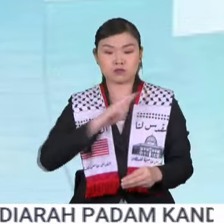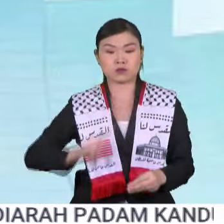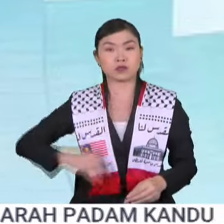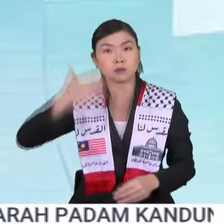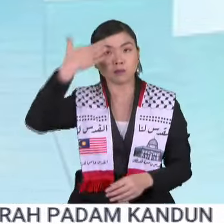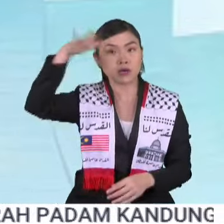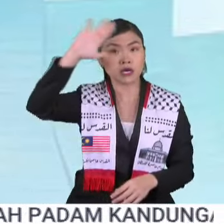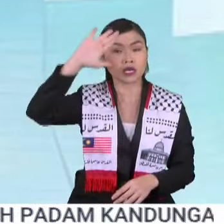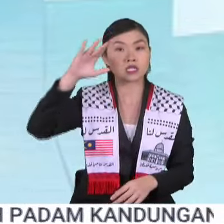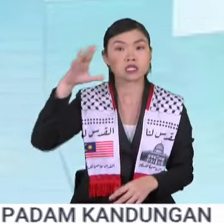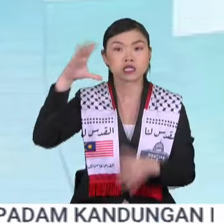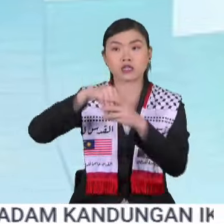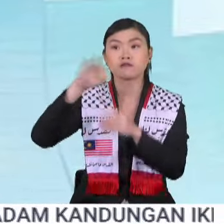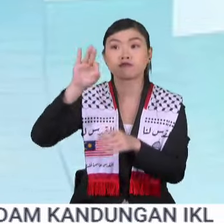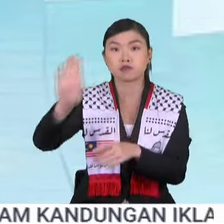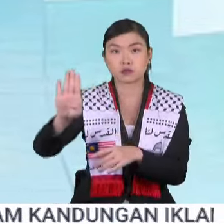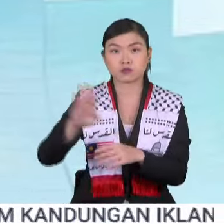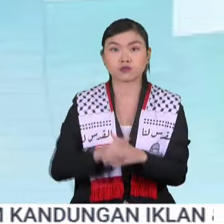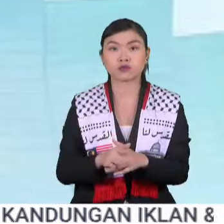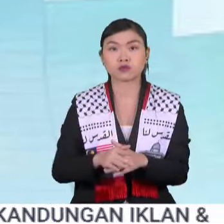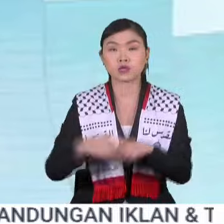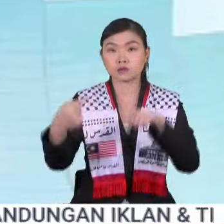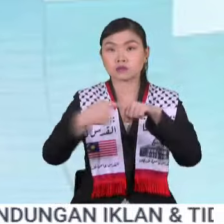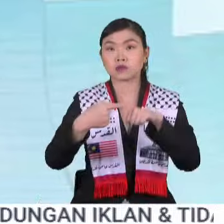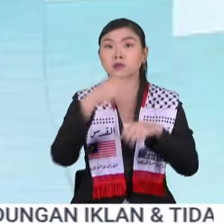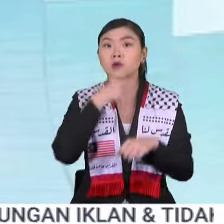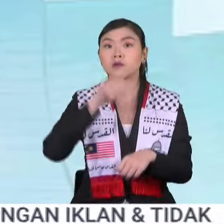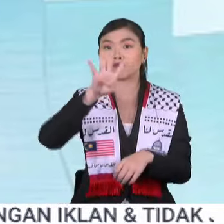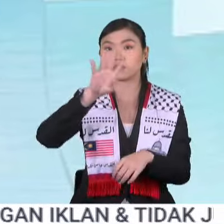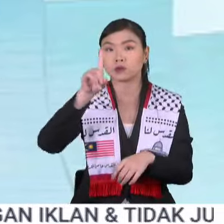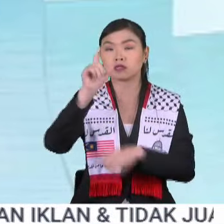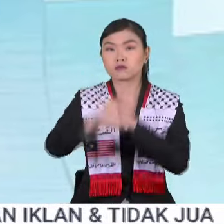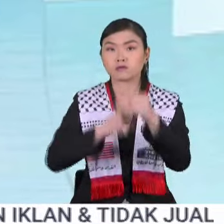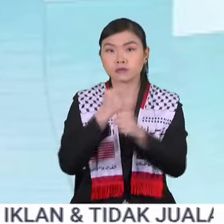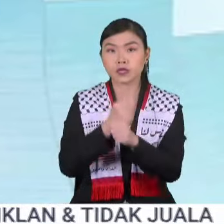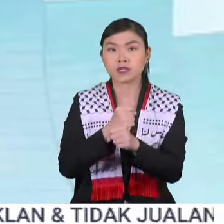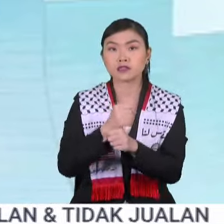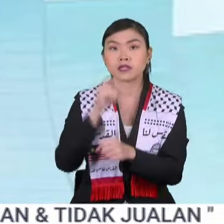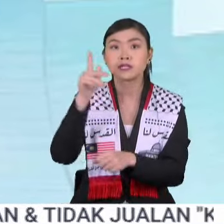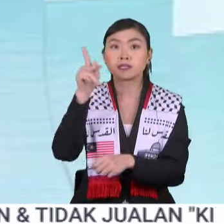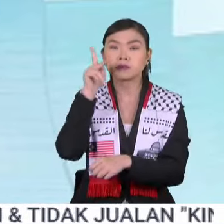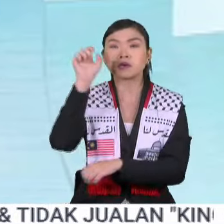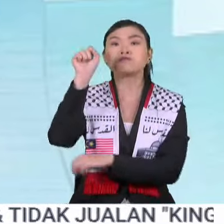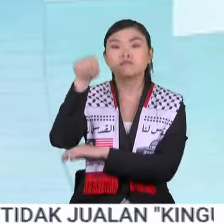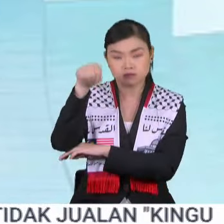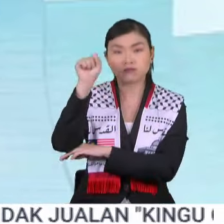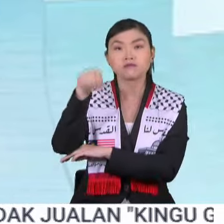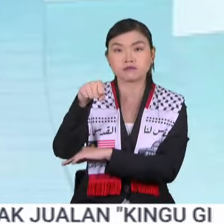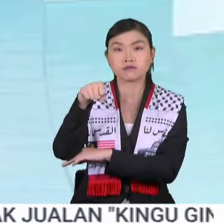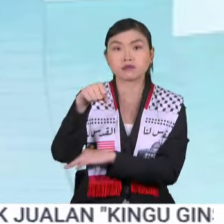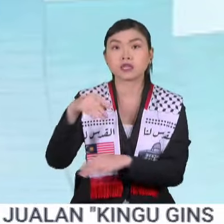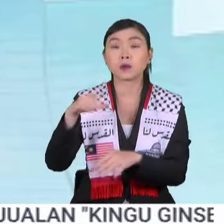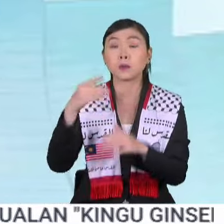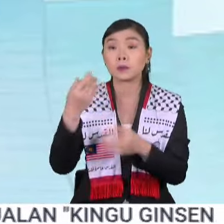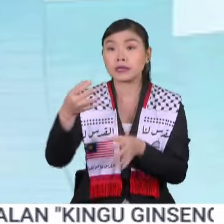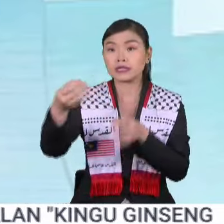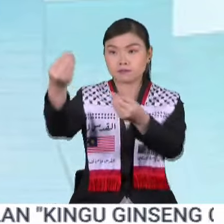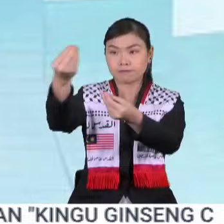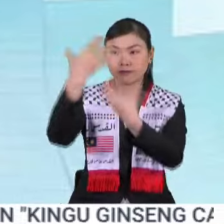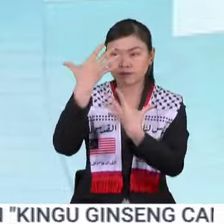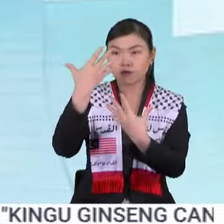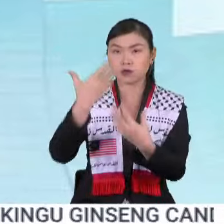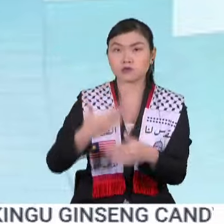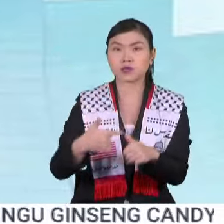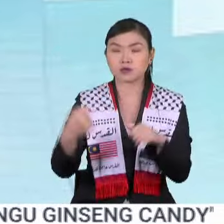lalu tertuduh Hasbullah Mohammad 41 dari changlun Kedah menganggup faham dan minta dibicarakan selepas pertuduhan dibacakan di